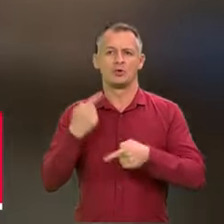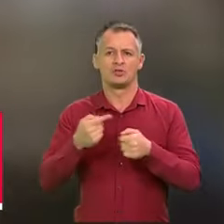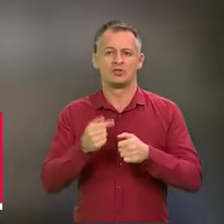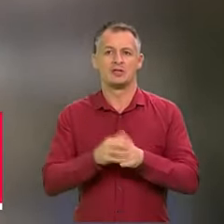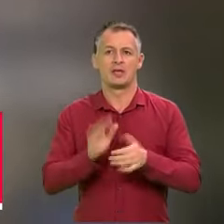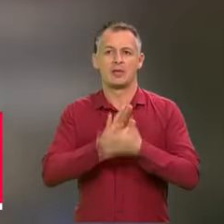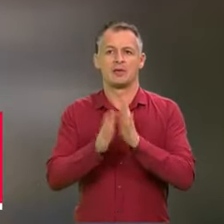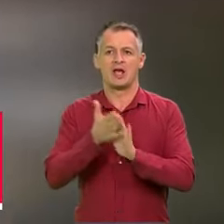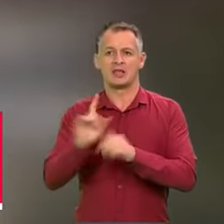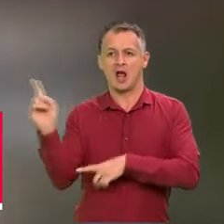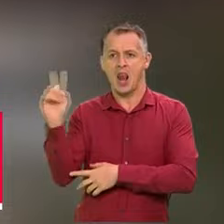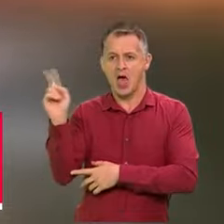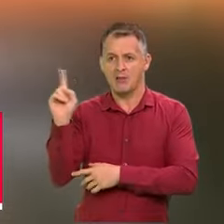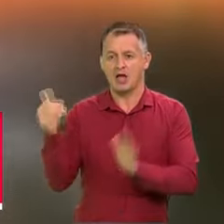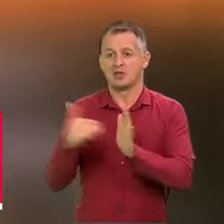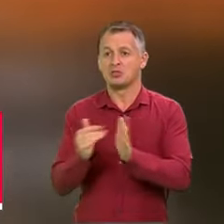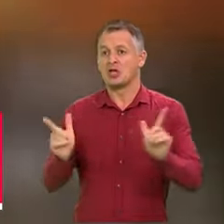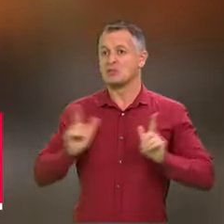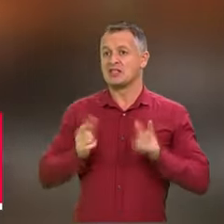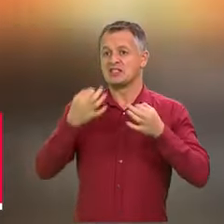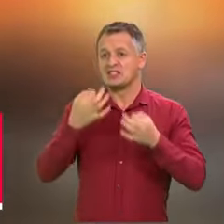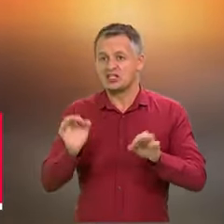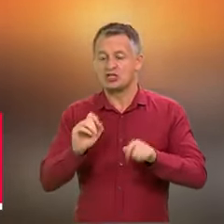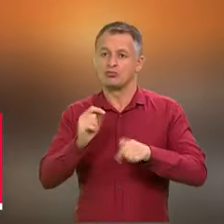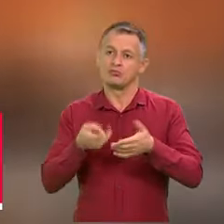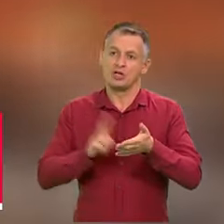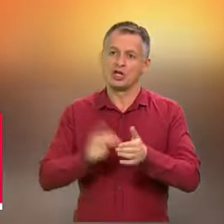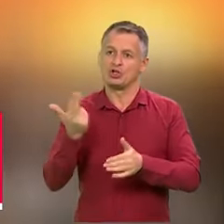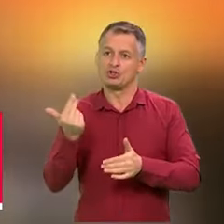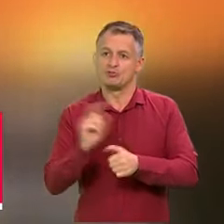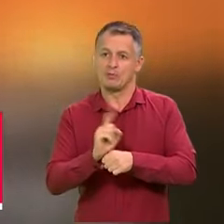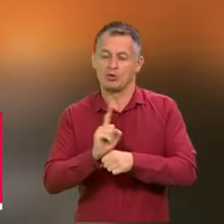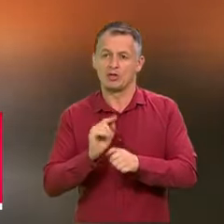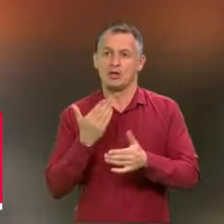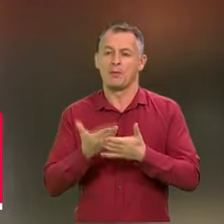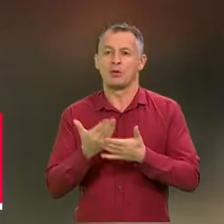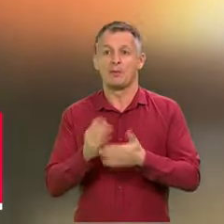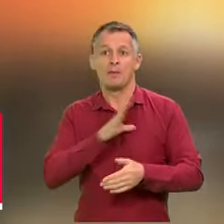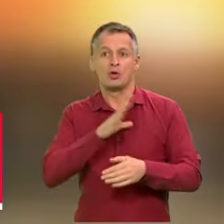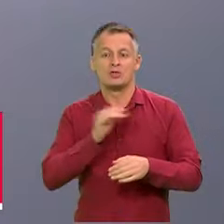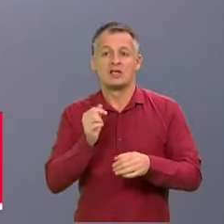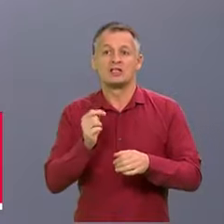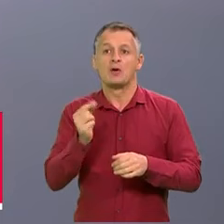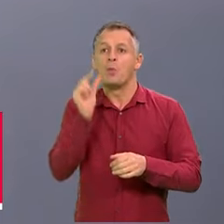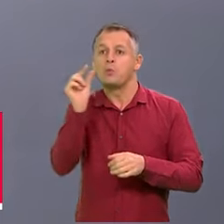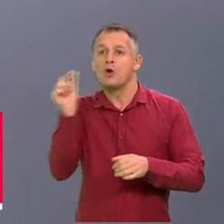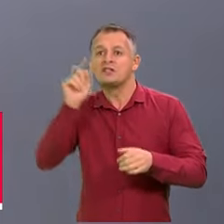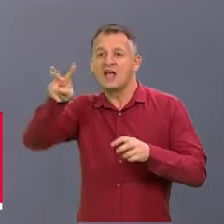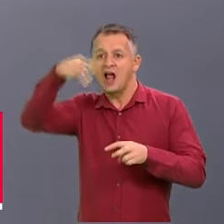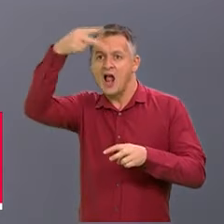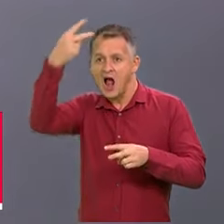terminat sirene, trebuie să aștept încă 10-15 minute, deoarece mai periculos sunt schijele care cad după ce sunt